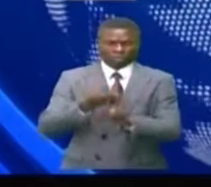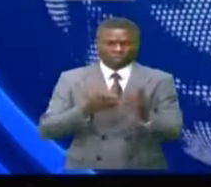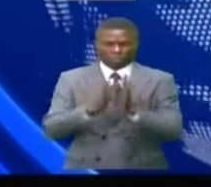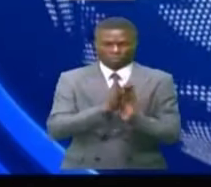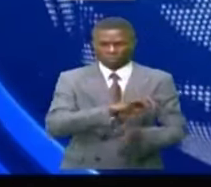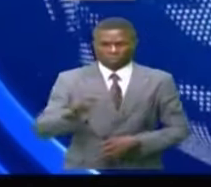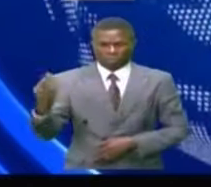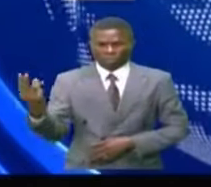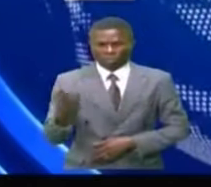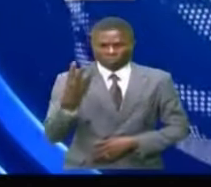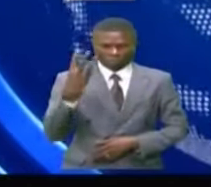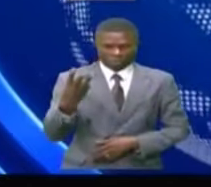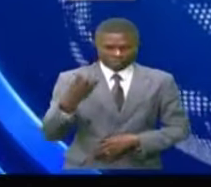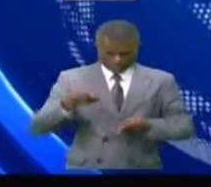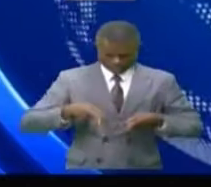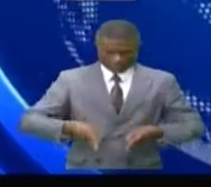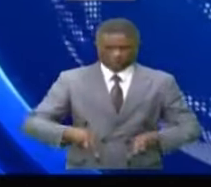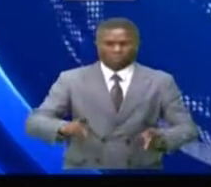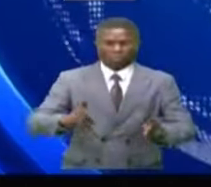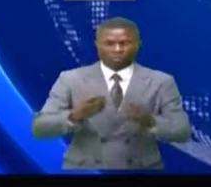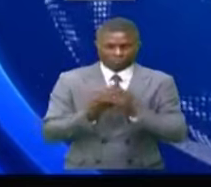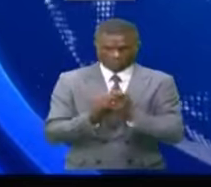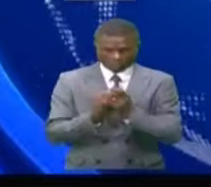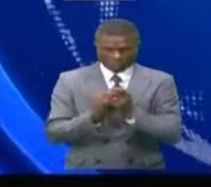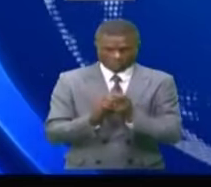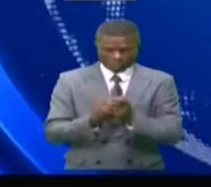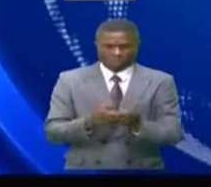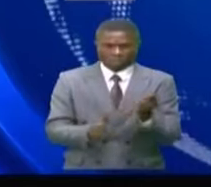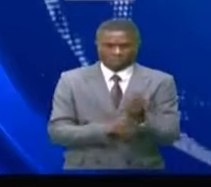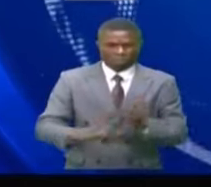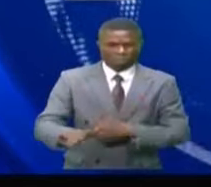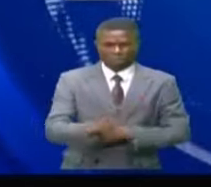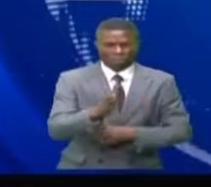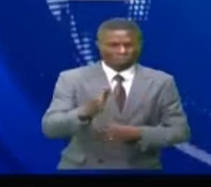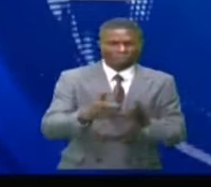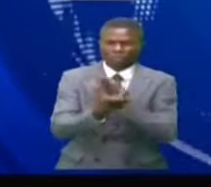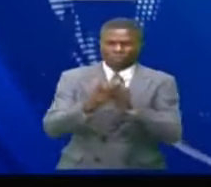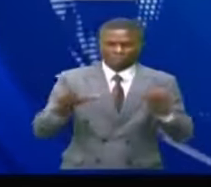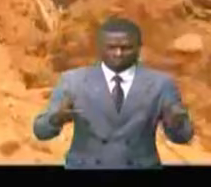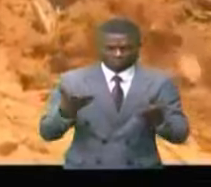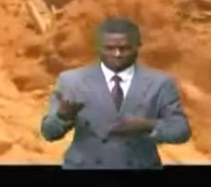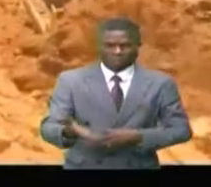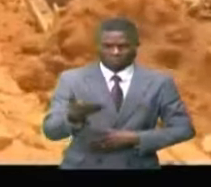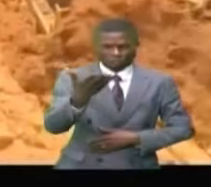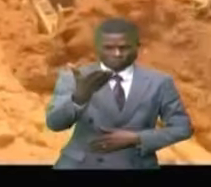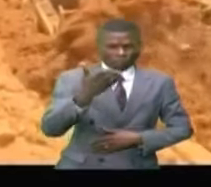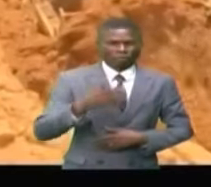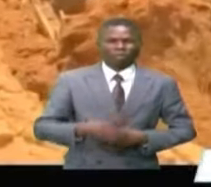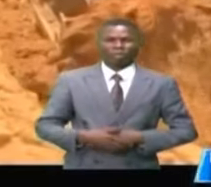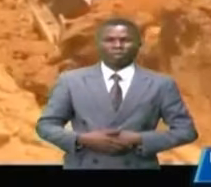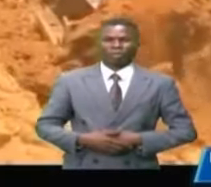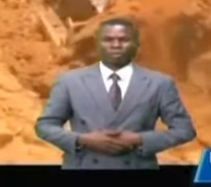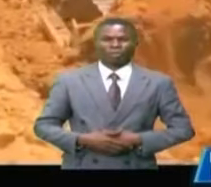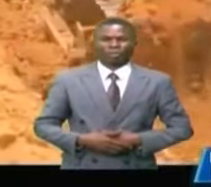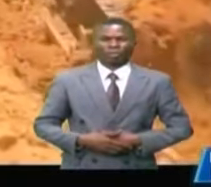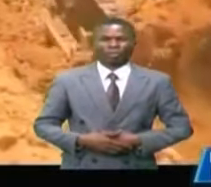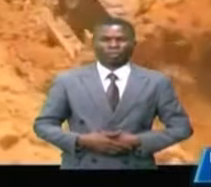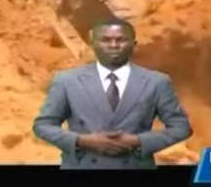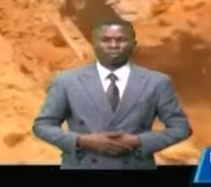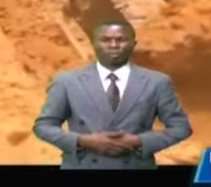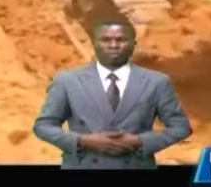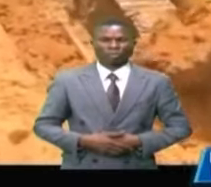2023, question de permettre d'ici là la circulation de personnes et de leurs biens. Junior Célémanie. Le calvaire des usagers du